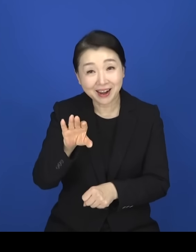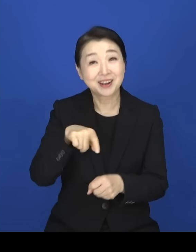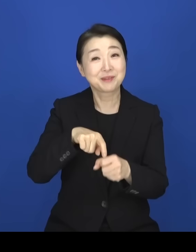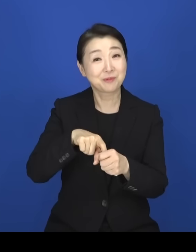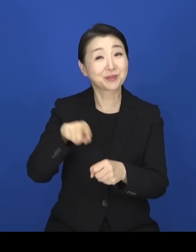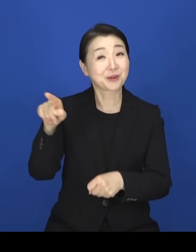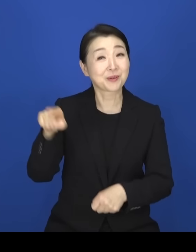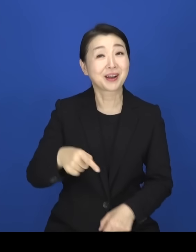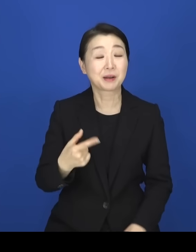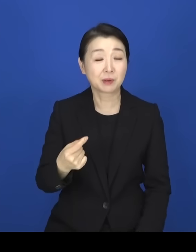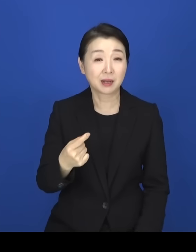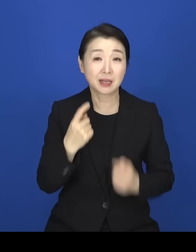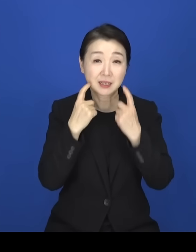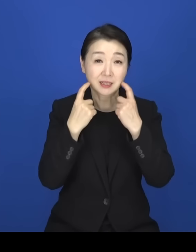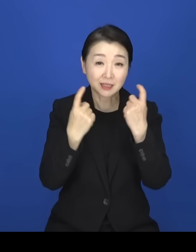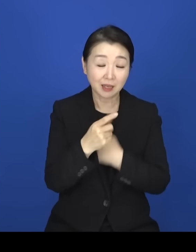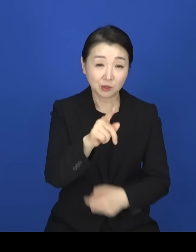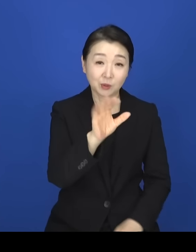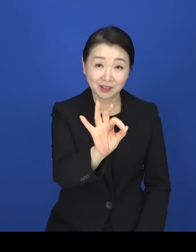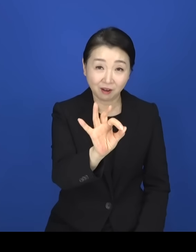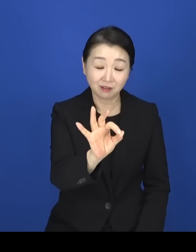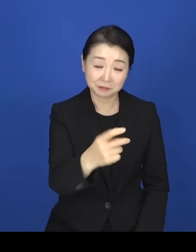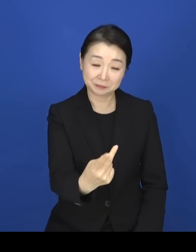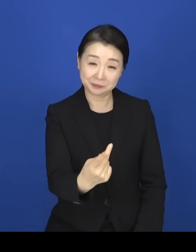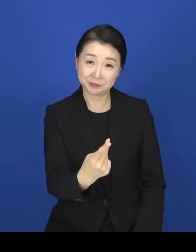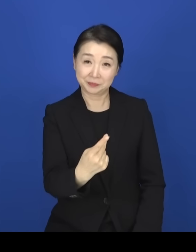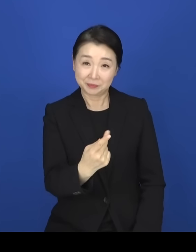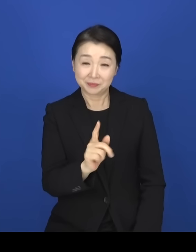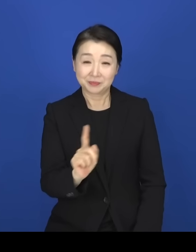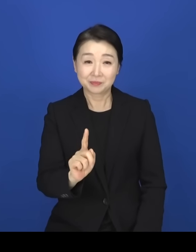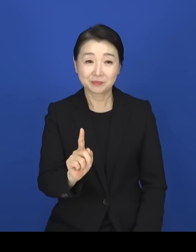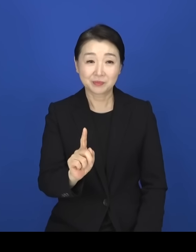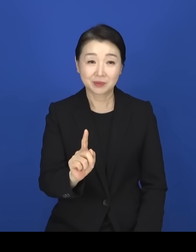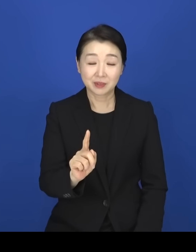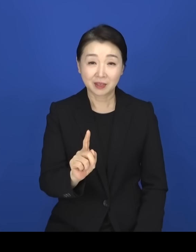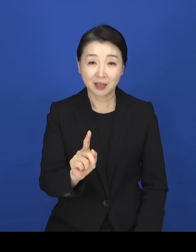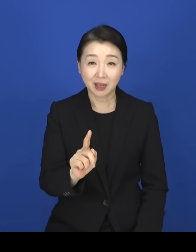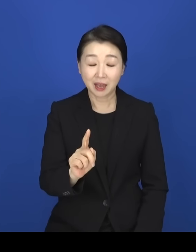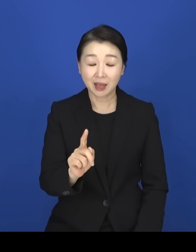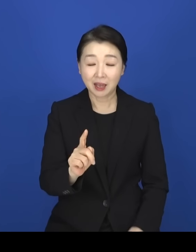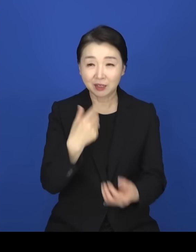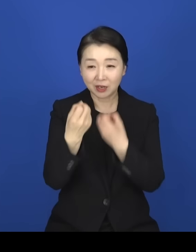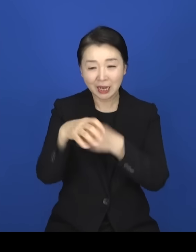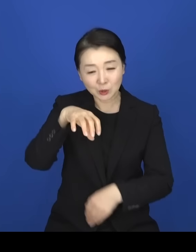네. 개인적으로는 이제 정범균 씨랑 예. 이런 공간에서 그죠.